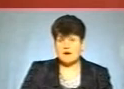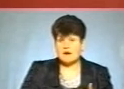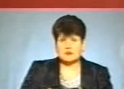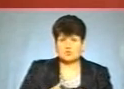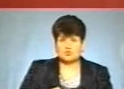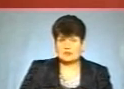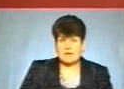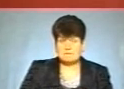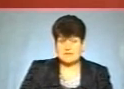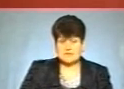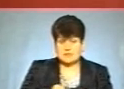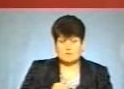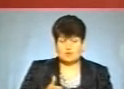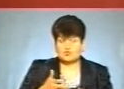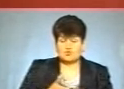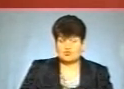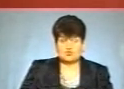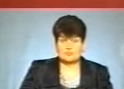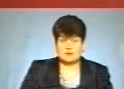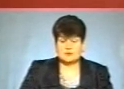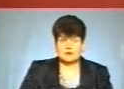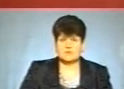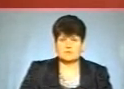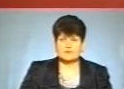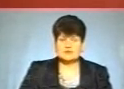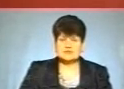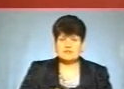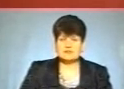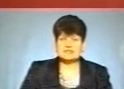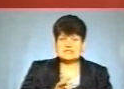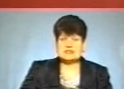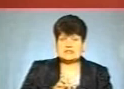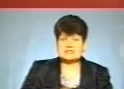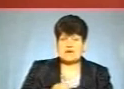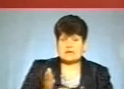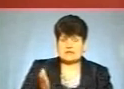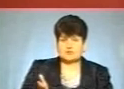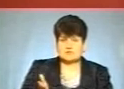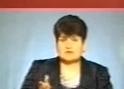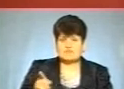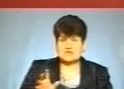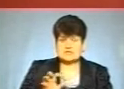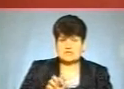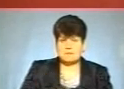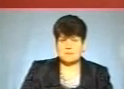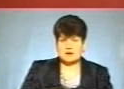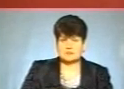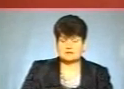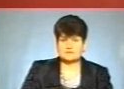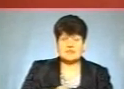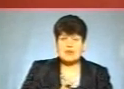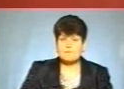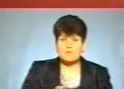місці, я поки що ще не можу зрозуміти, тому що фактично це центр зайнятості, він займається, він навіть не